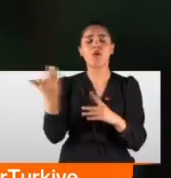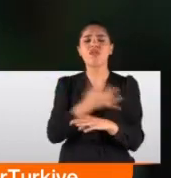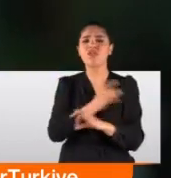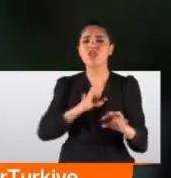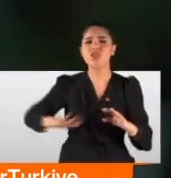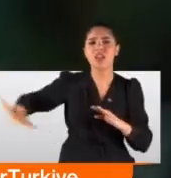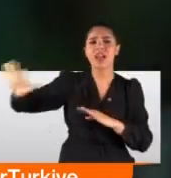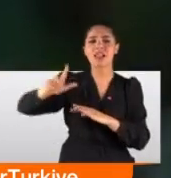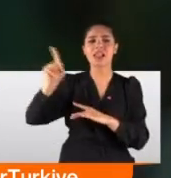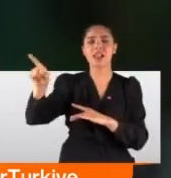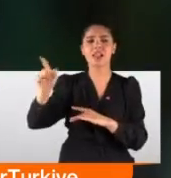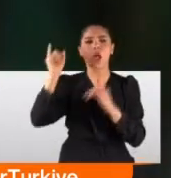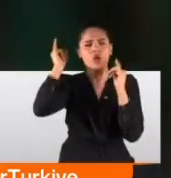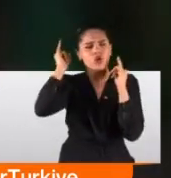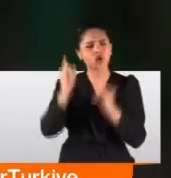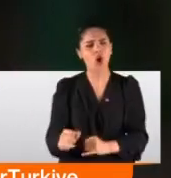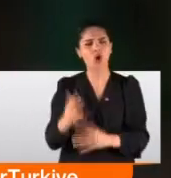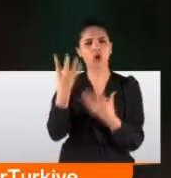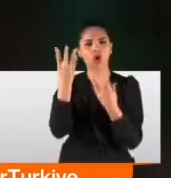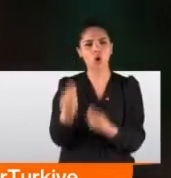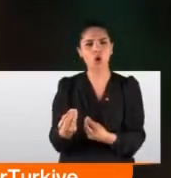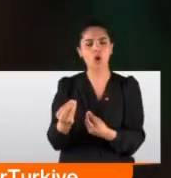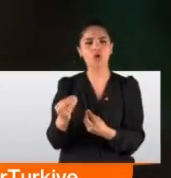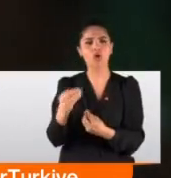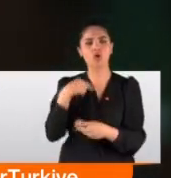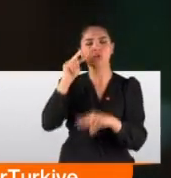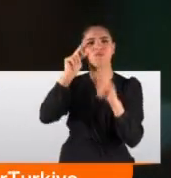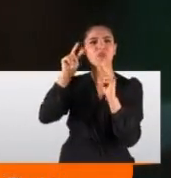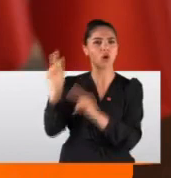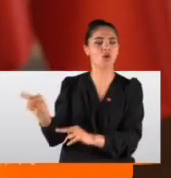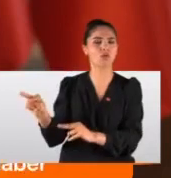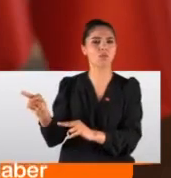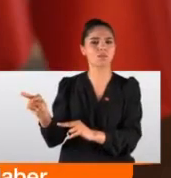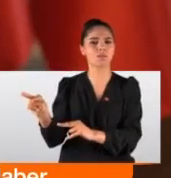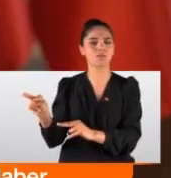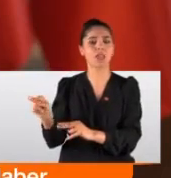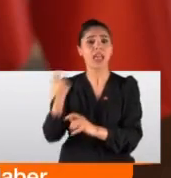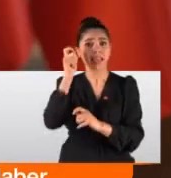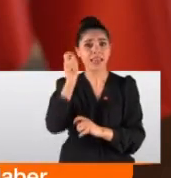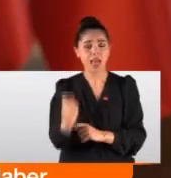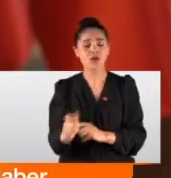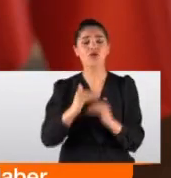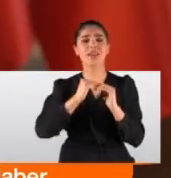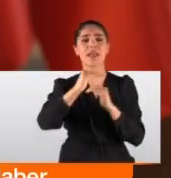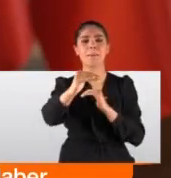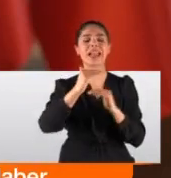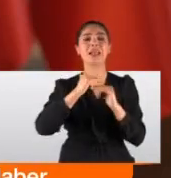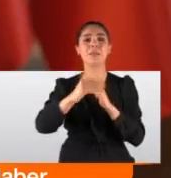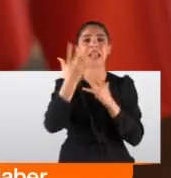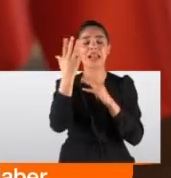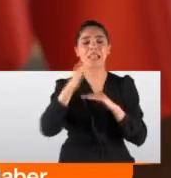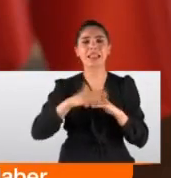dünyanın en sefil yaratıklarına dönüşebileceğini göstermiştir. Esasen milletleri millet